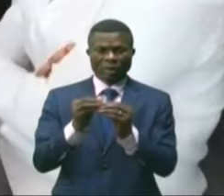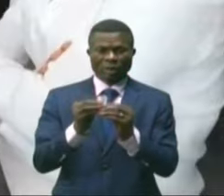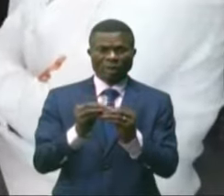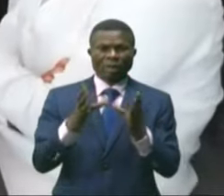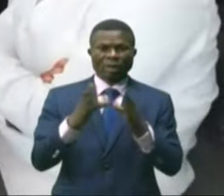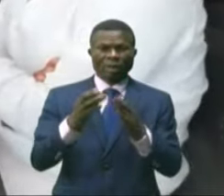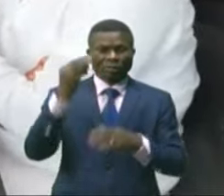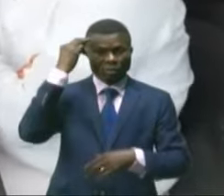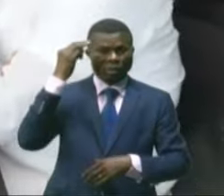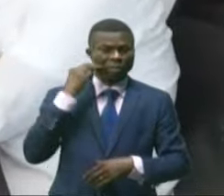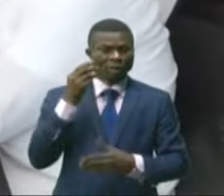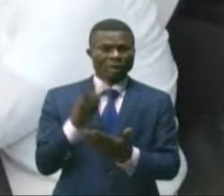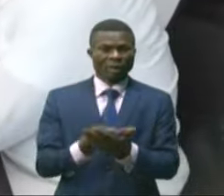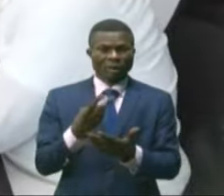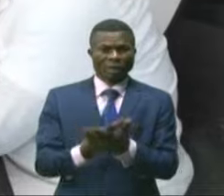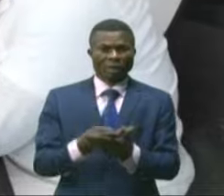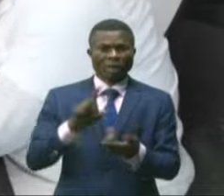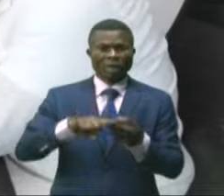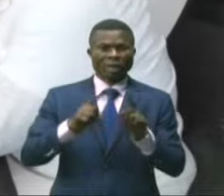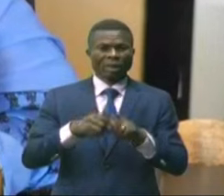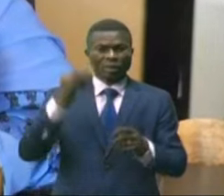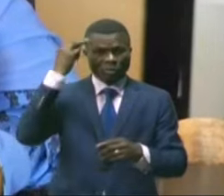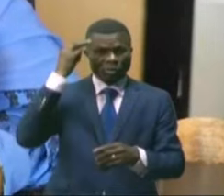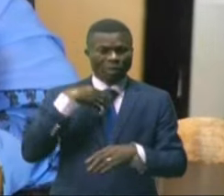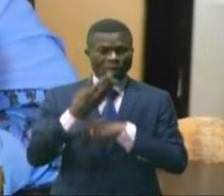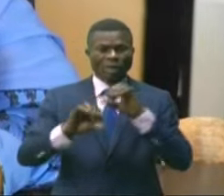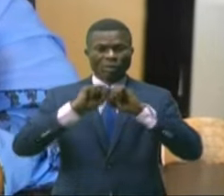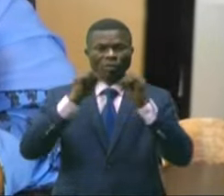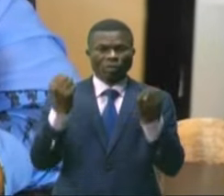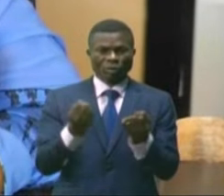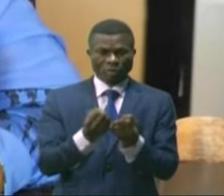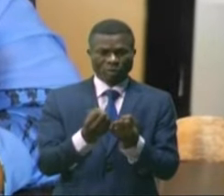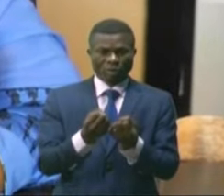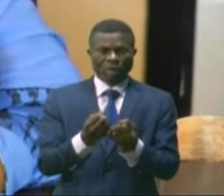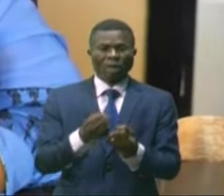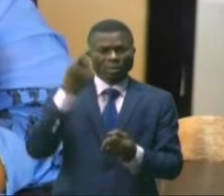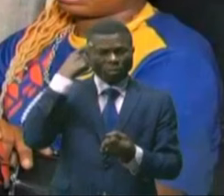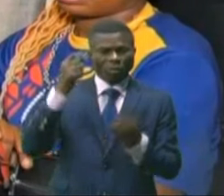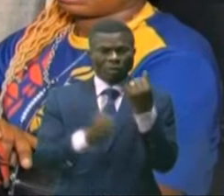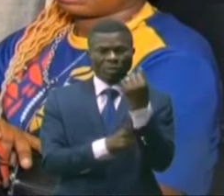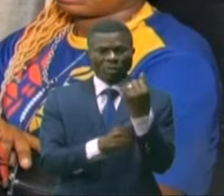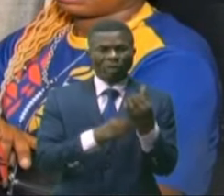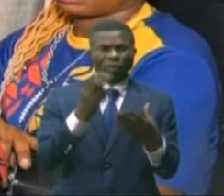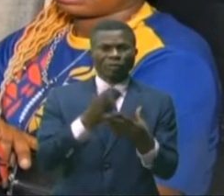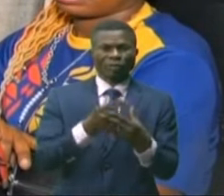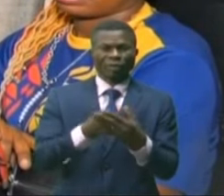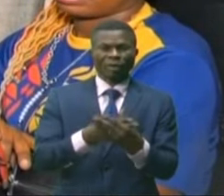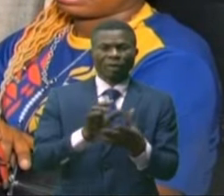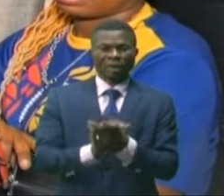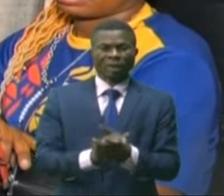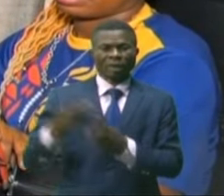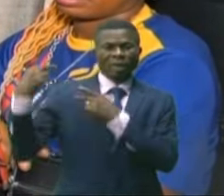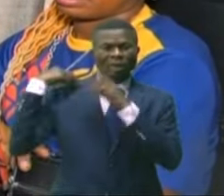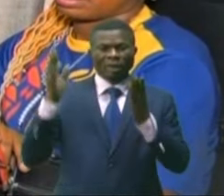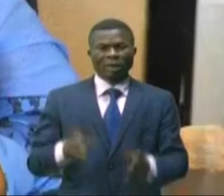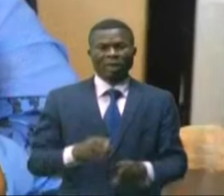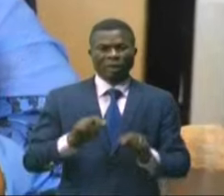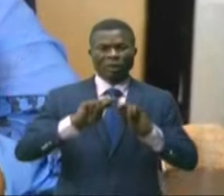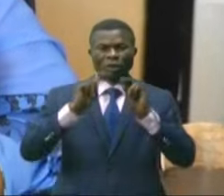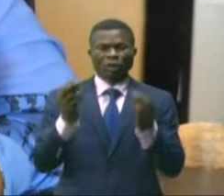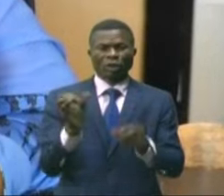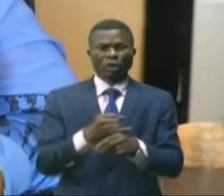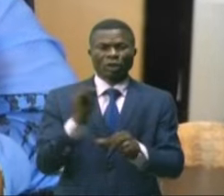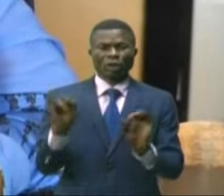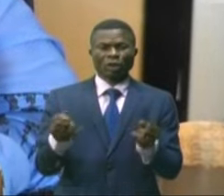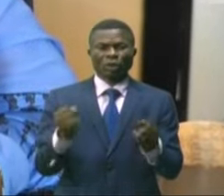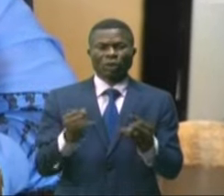autour du ministre de Sport et son collègue des Affaires sociales, PVH, le responsable du comité paralympique. Question de trouver des voies